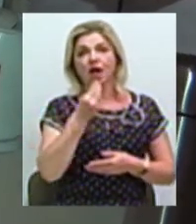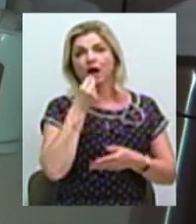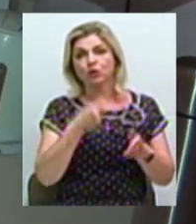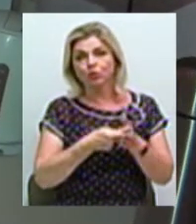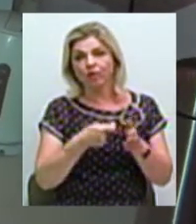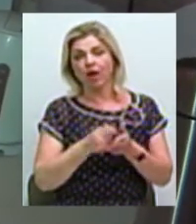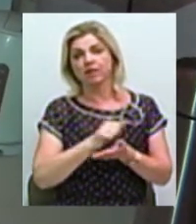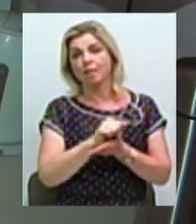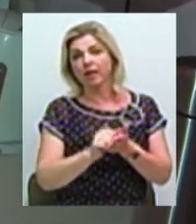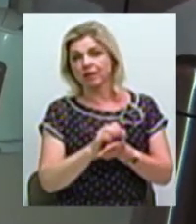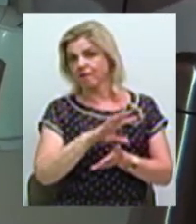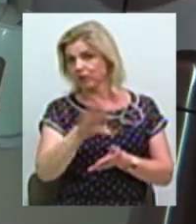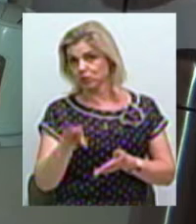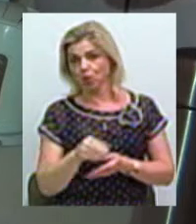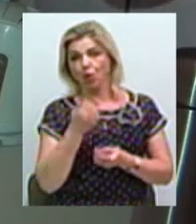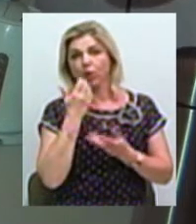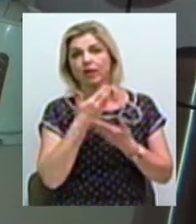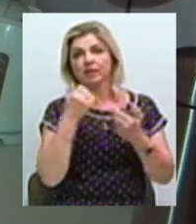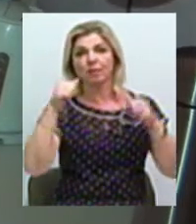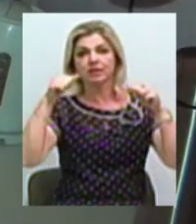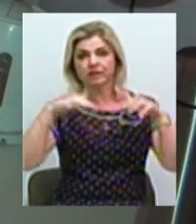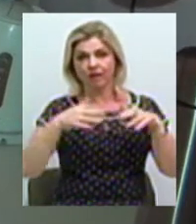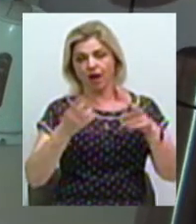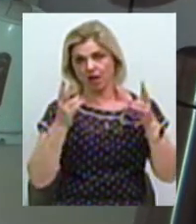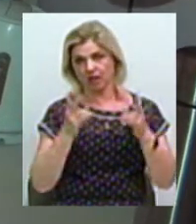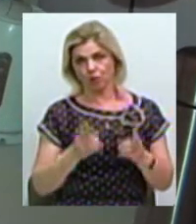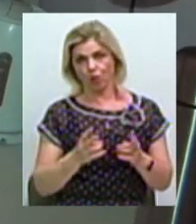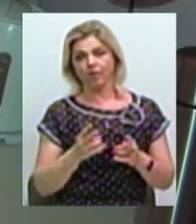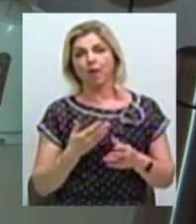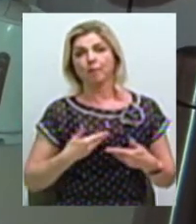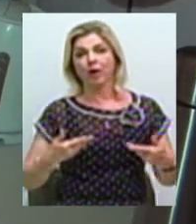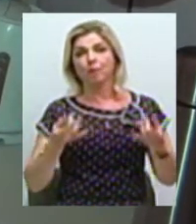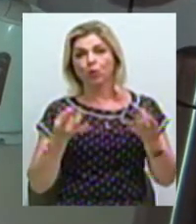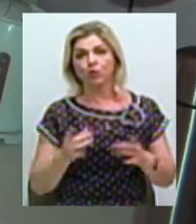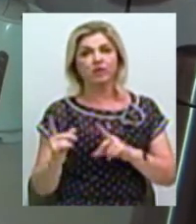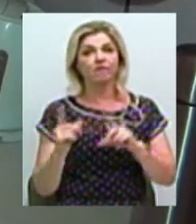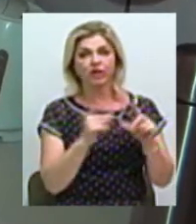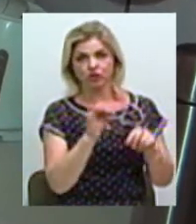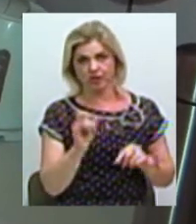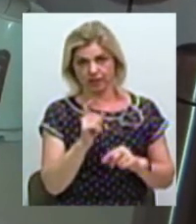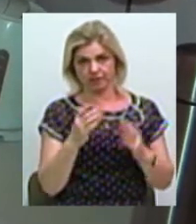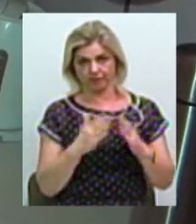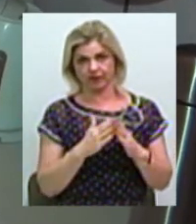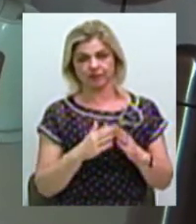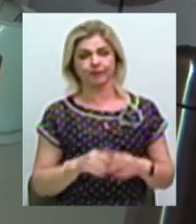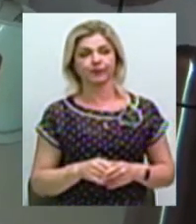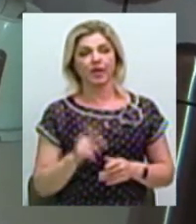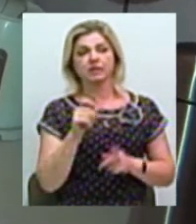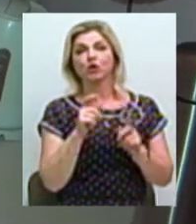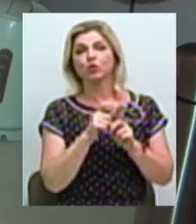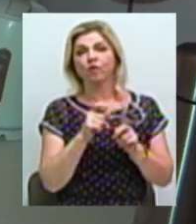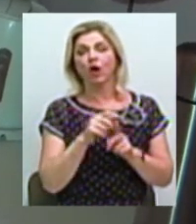ну все буквально. Тому що коли немає світла – це катастрофа. Ми просто виїжджаємо звідси. За словами Любові